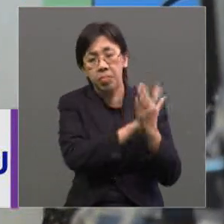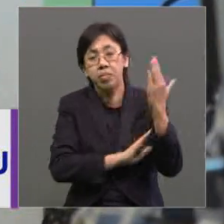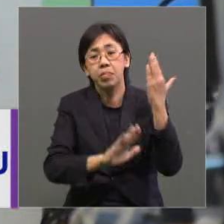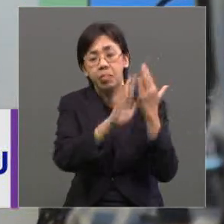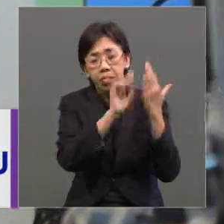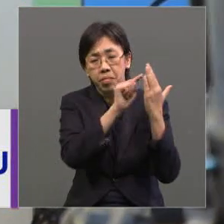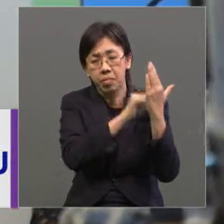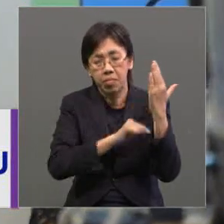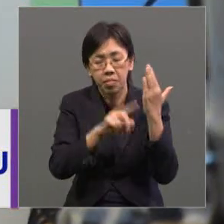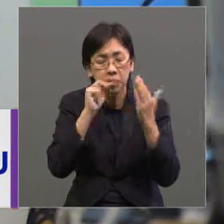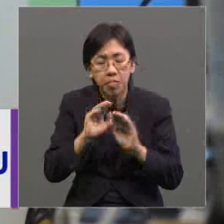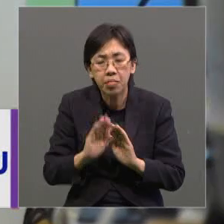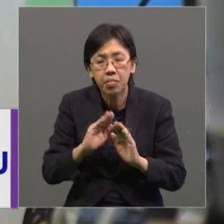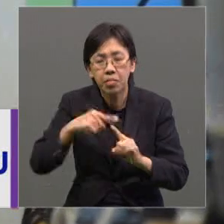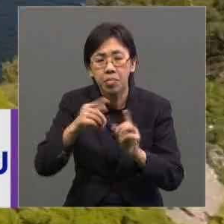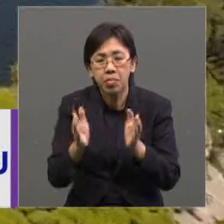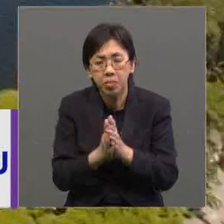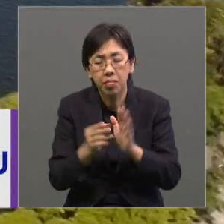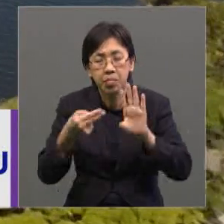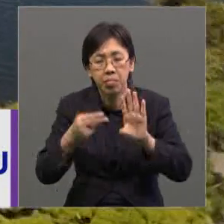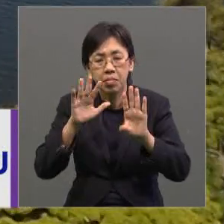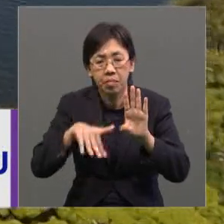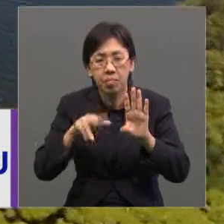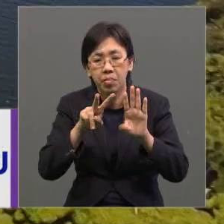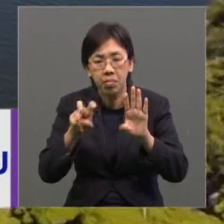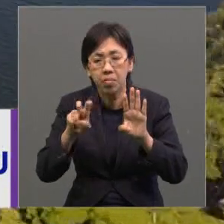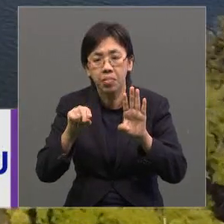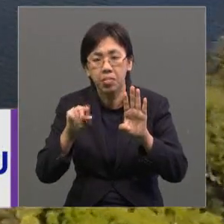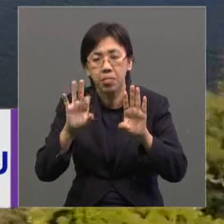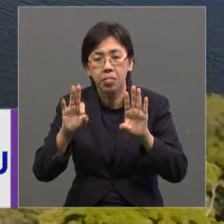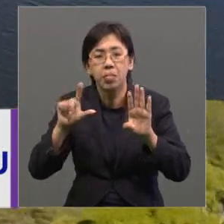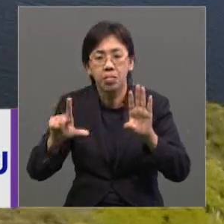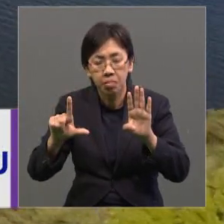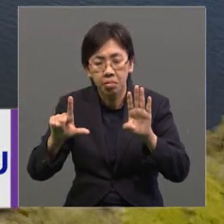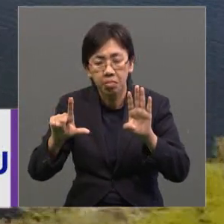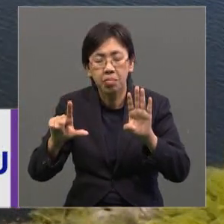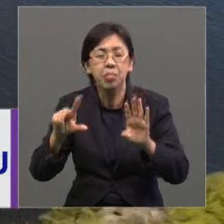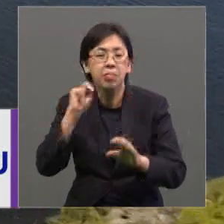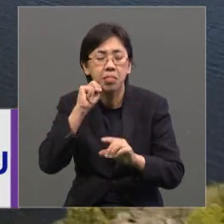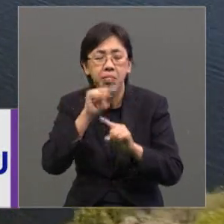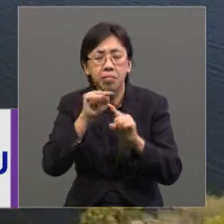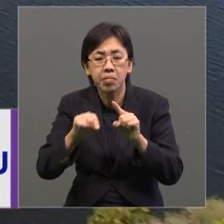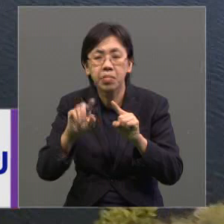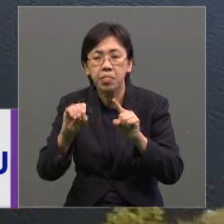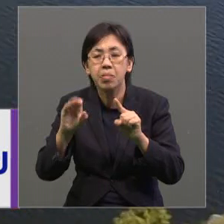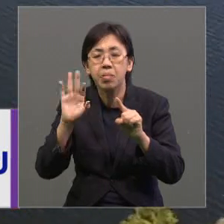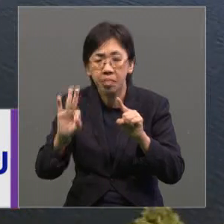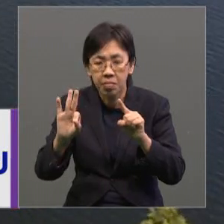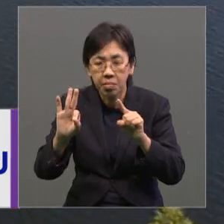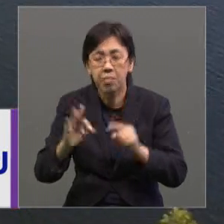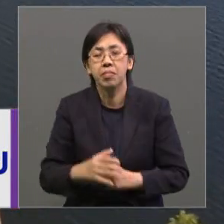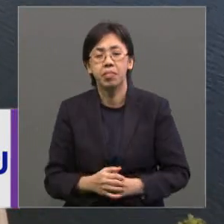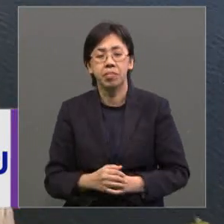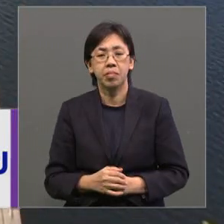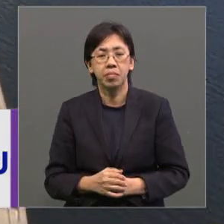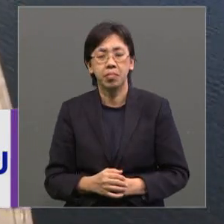มีปริมาณน้ำรวมกันประมาณ45,239ล้านลูกบาศก์เมตรคิดเป็น 59%ของความจุ